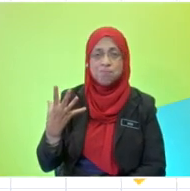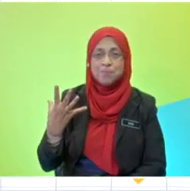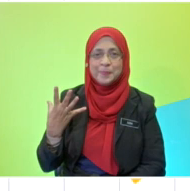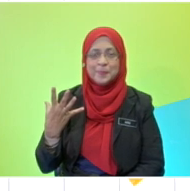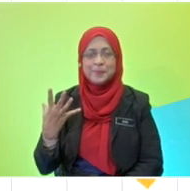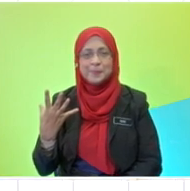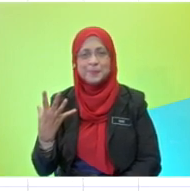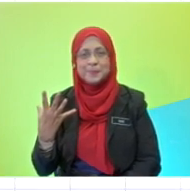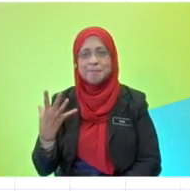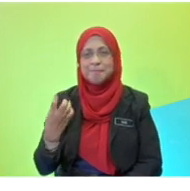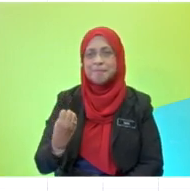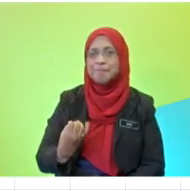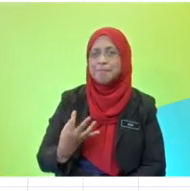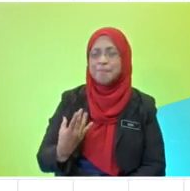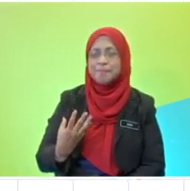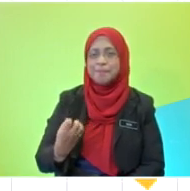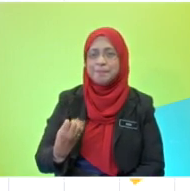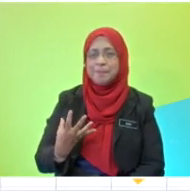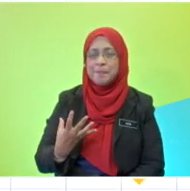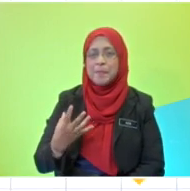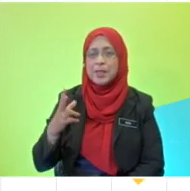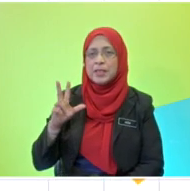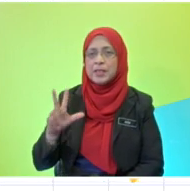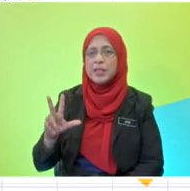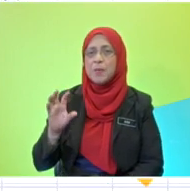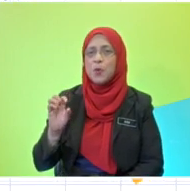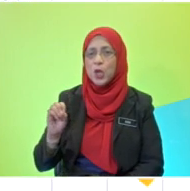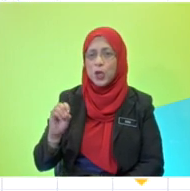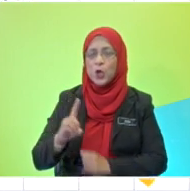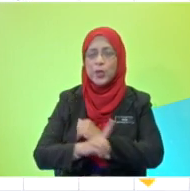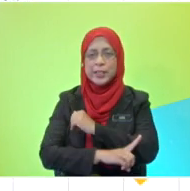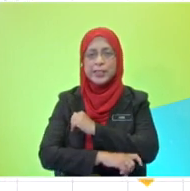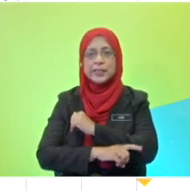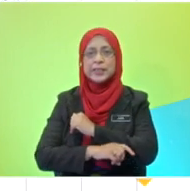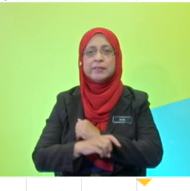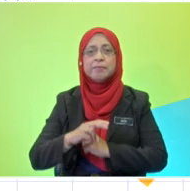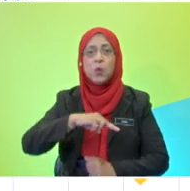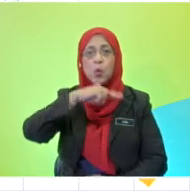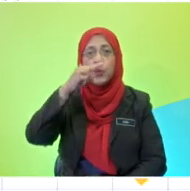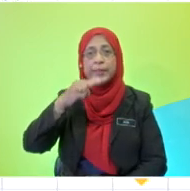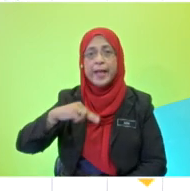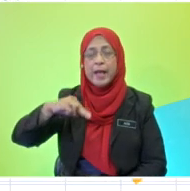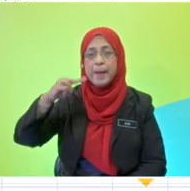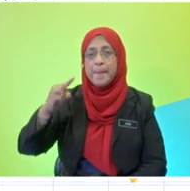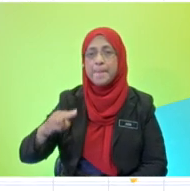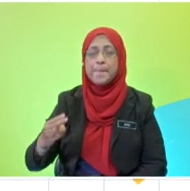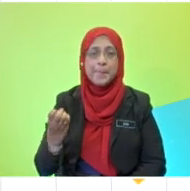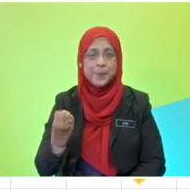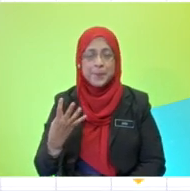lembu dan kerbau 3 pleko 30 ekor dan unta unta